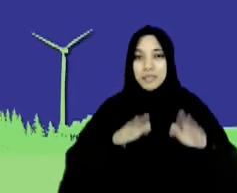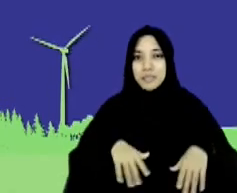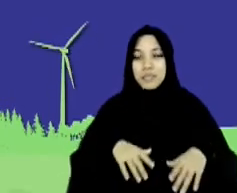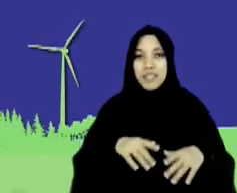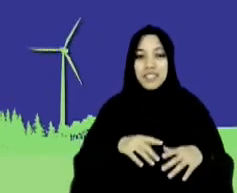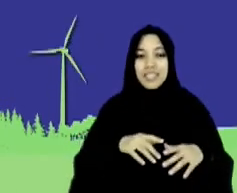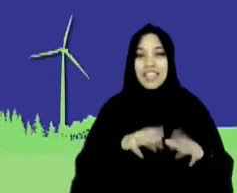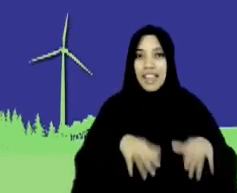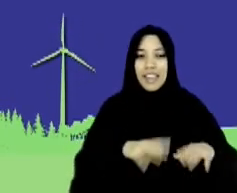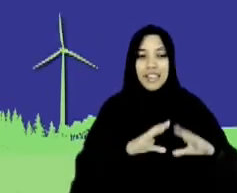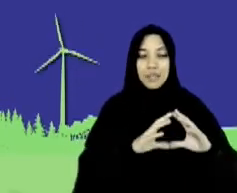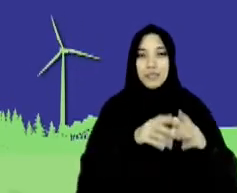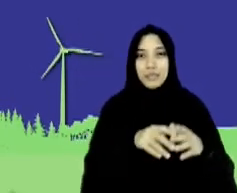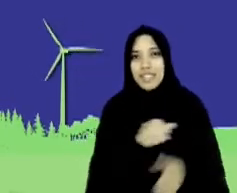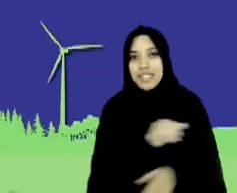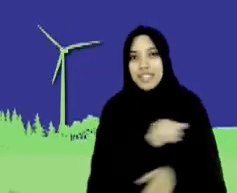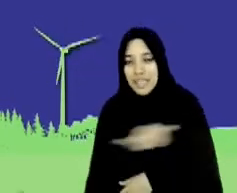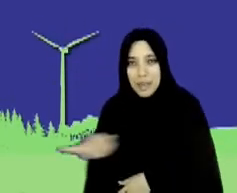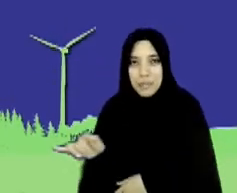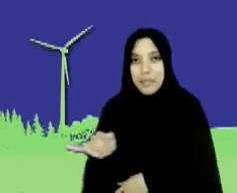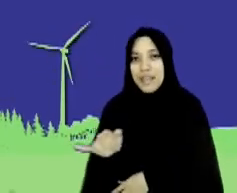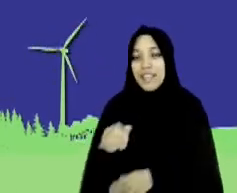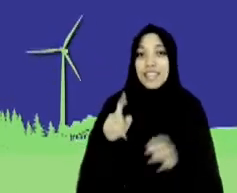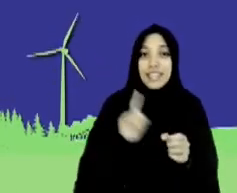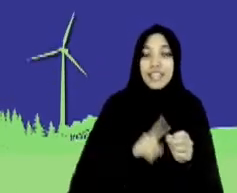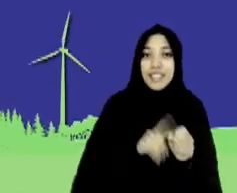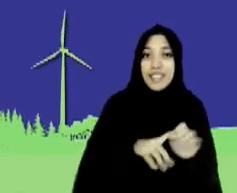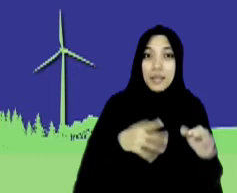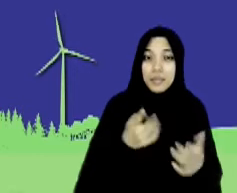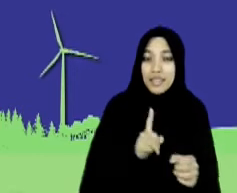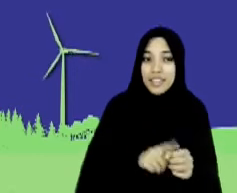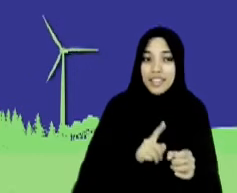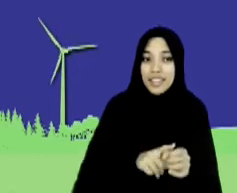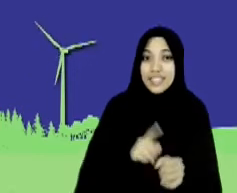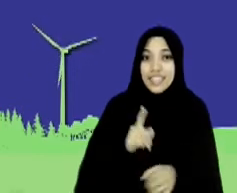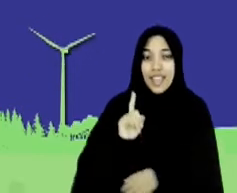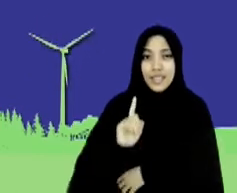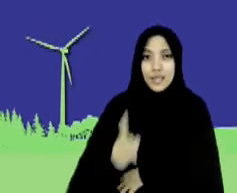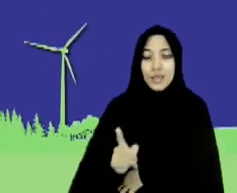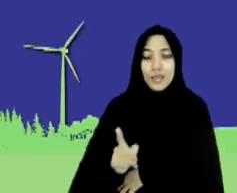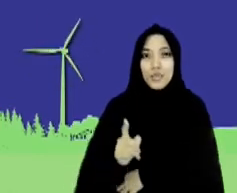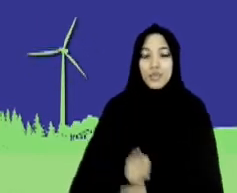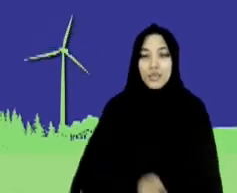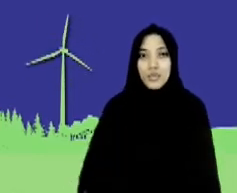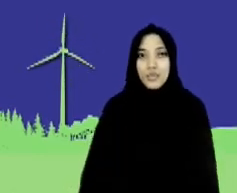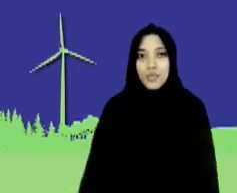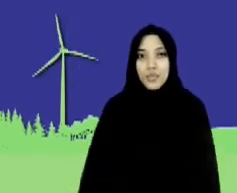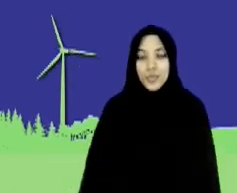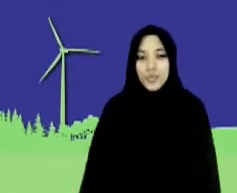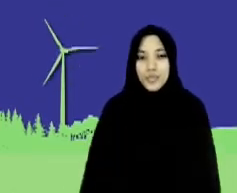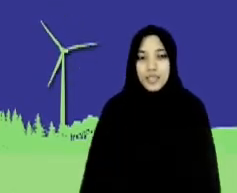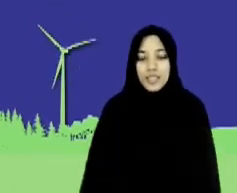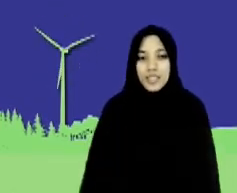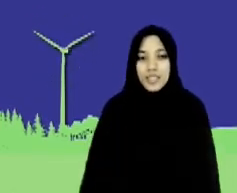juga punya apa namanya eh intinya memang hanya ada satu ee satu eh apa